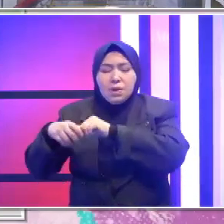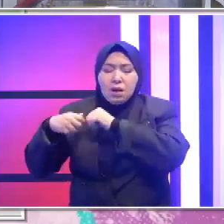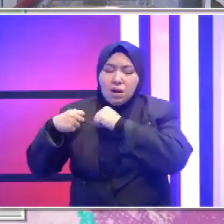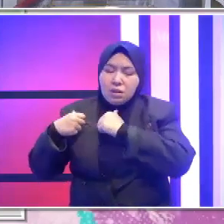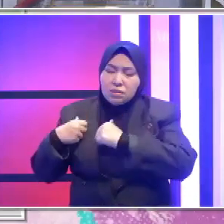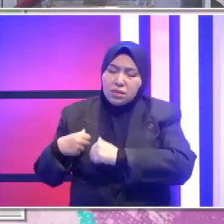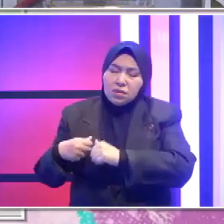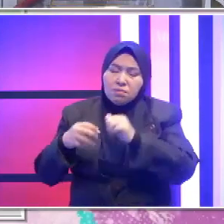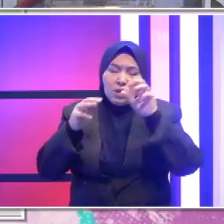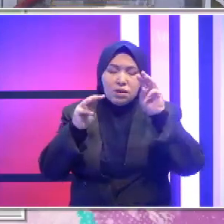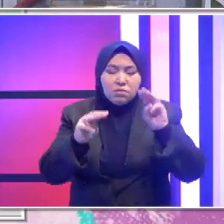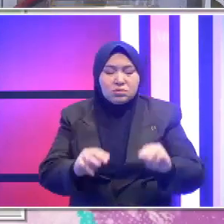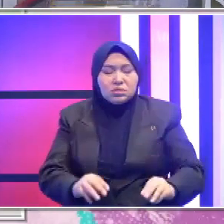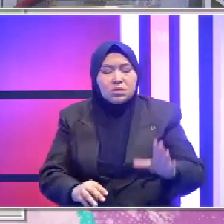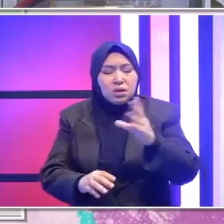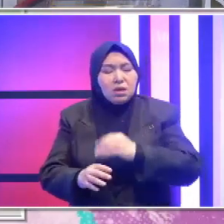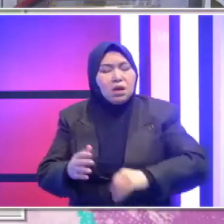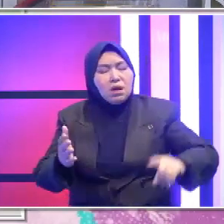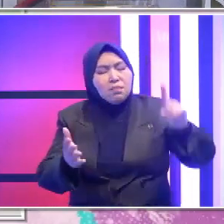musuh